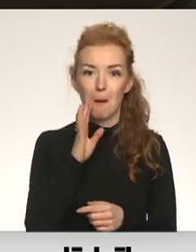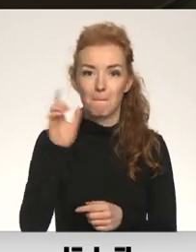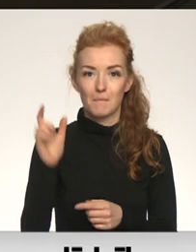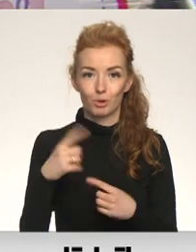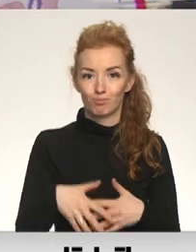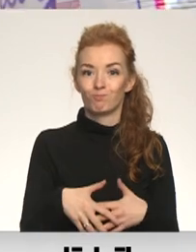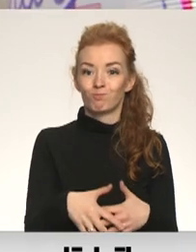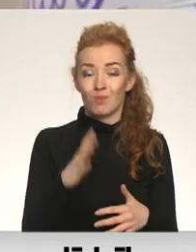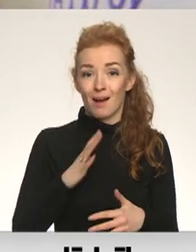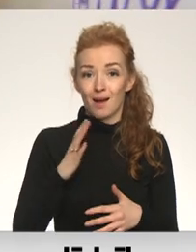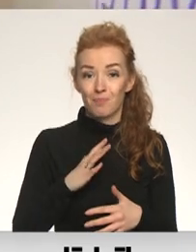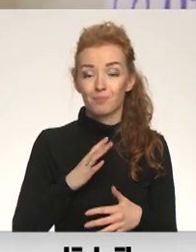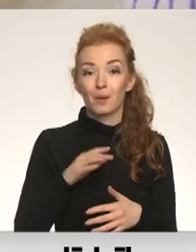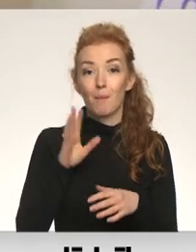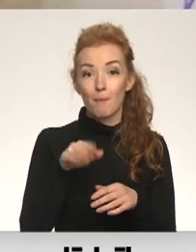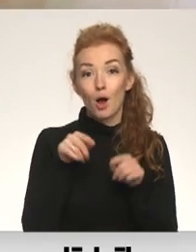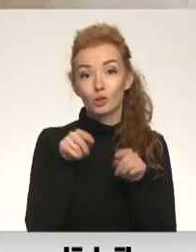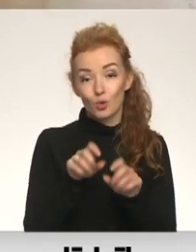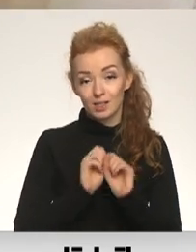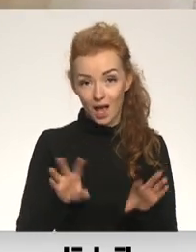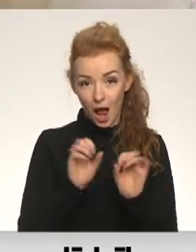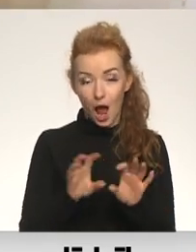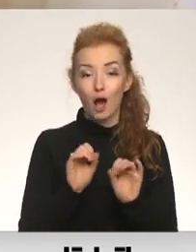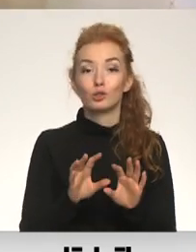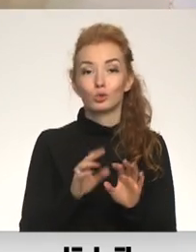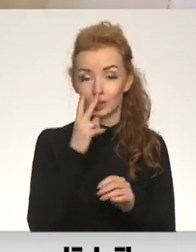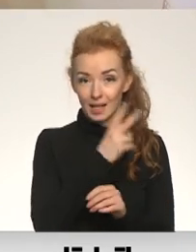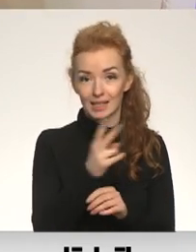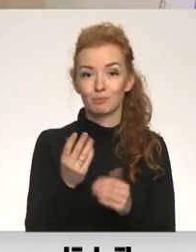Plašāk reportāžu par mazo Zlatu un dzemdībām kara laikā skatieties šovakar Panorāmā.